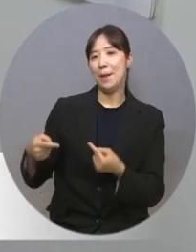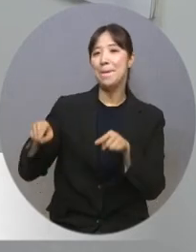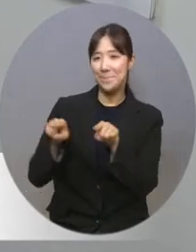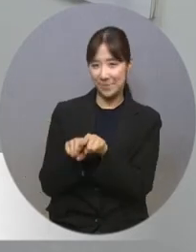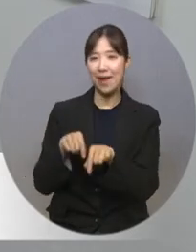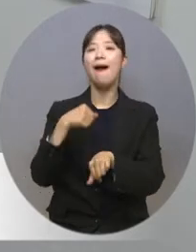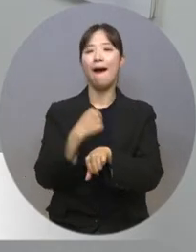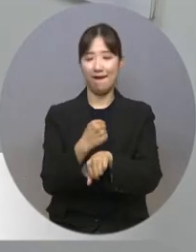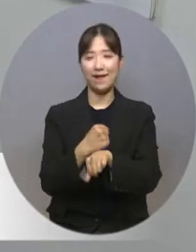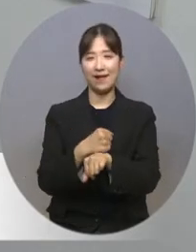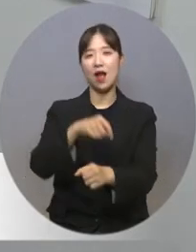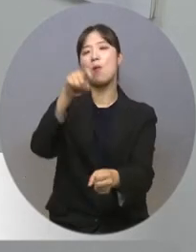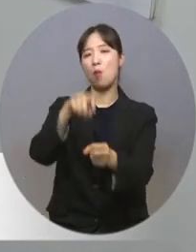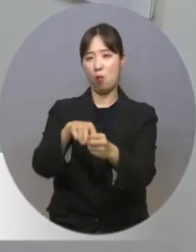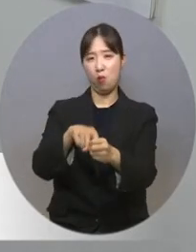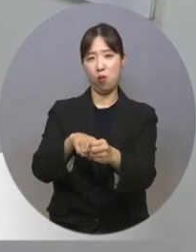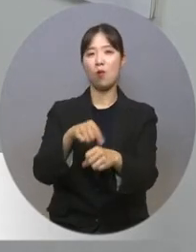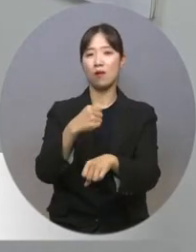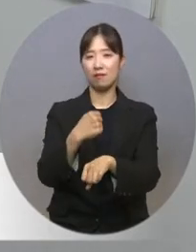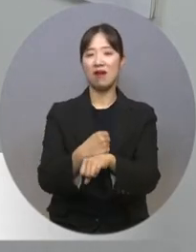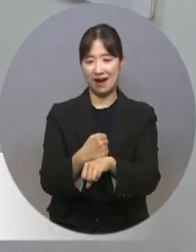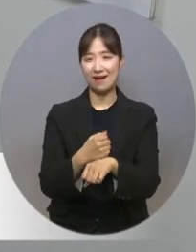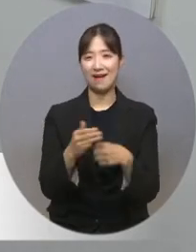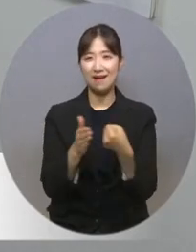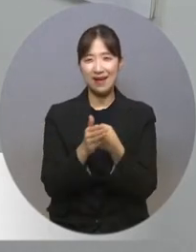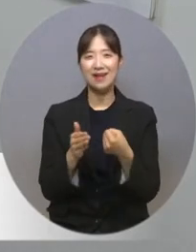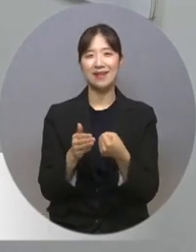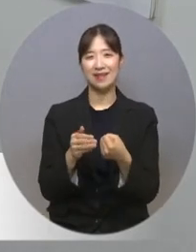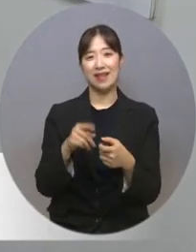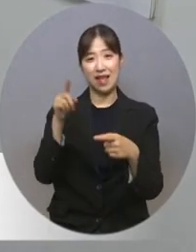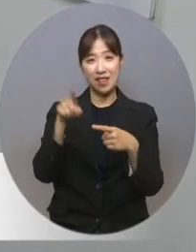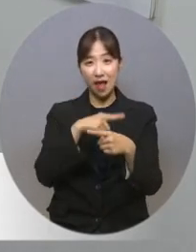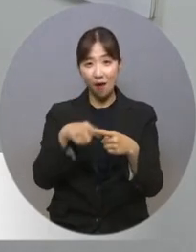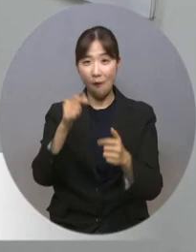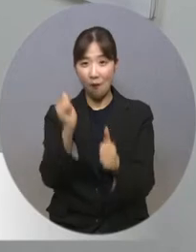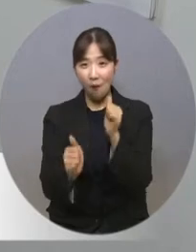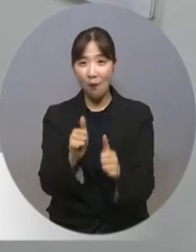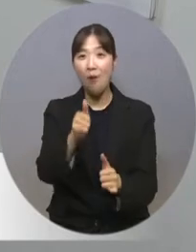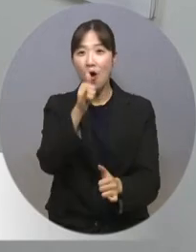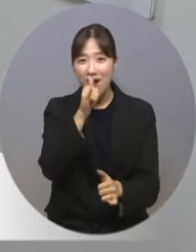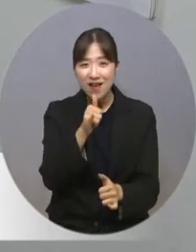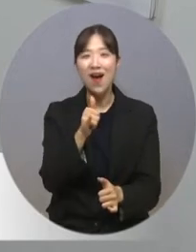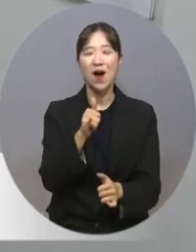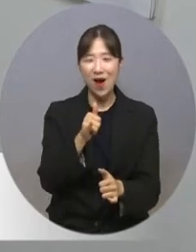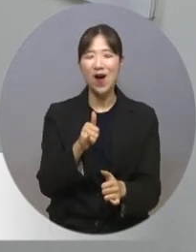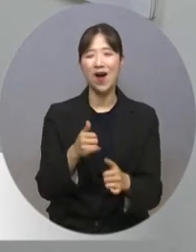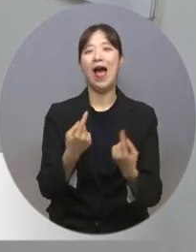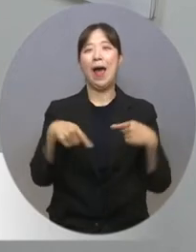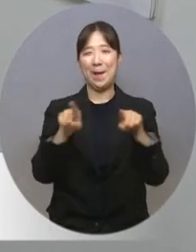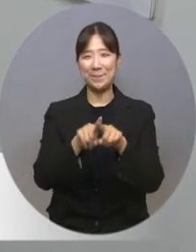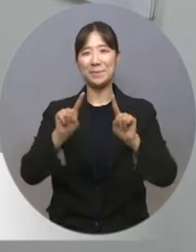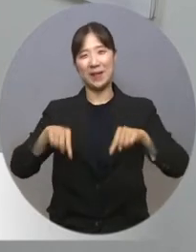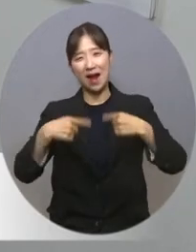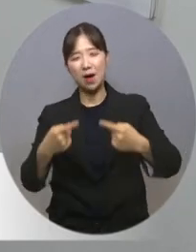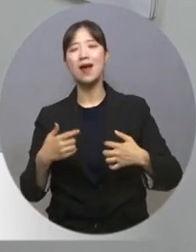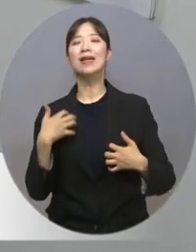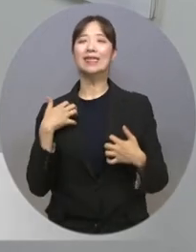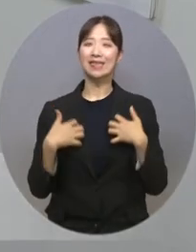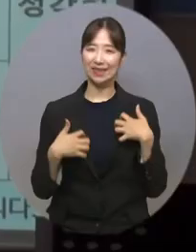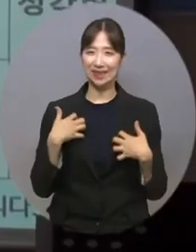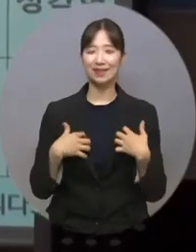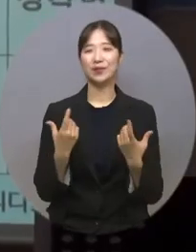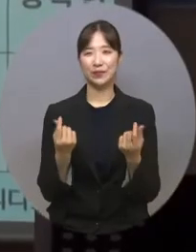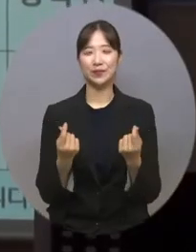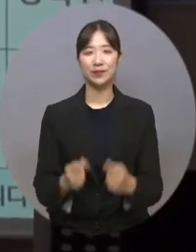데서 이렇게 목표를 두고서 이렇게 이런 대회만 있으면 이렇게 항상 나와가지고 함께 이렇게 즐기다 가려고 하고